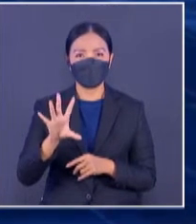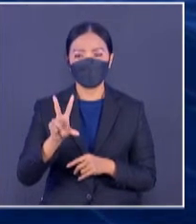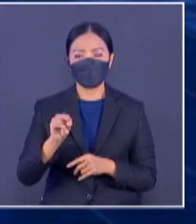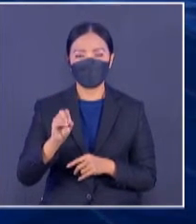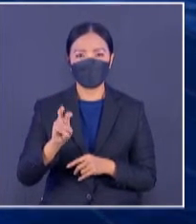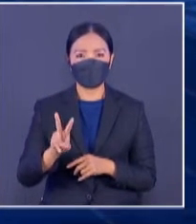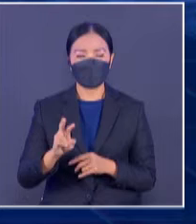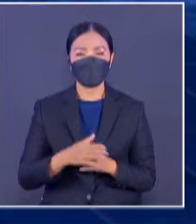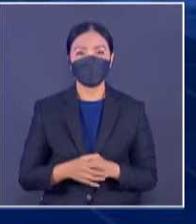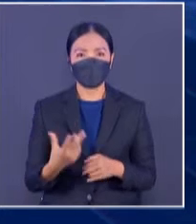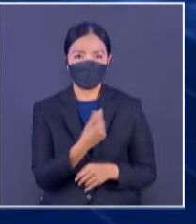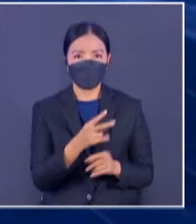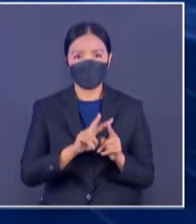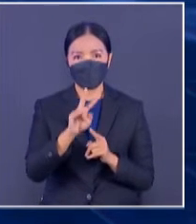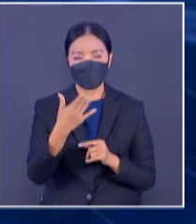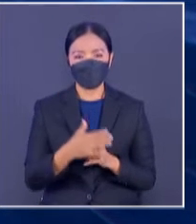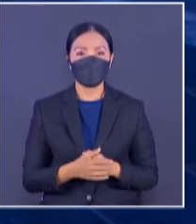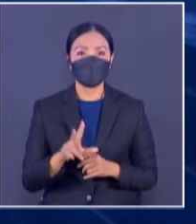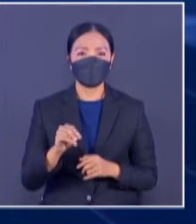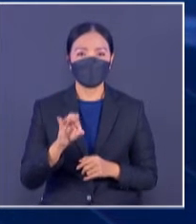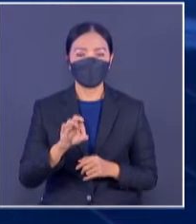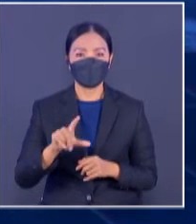46,695,932 โดสเข็มที่2